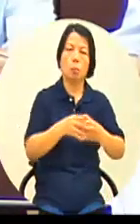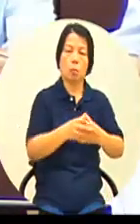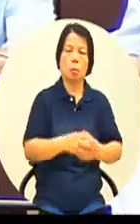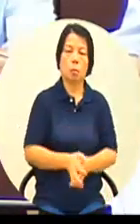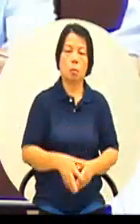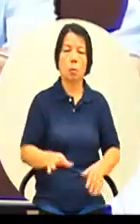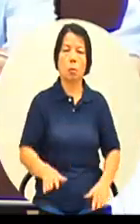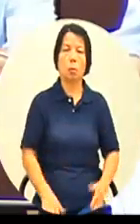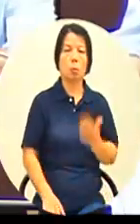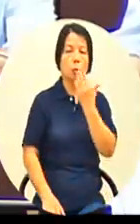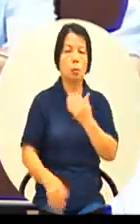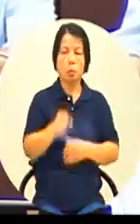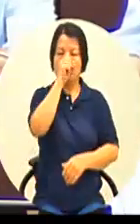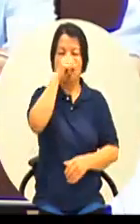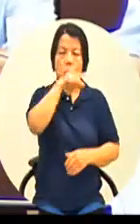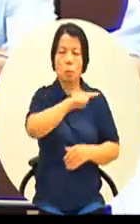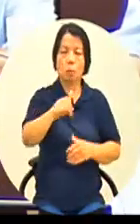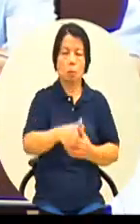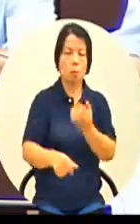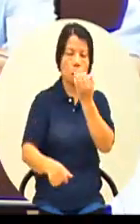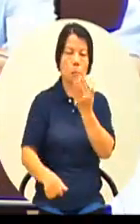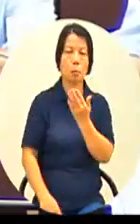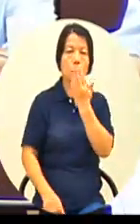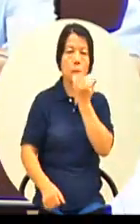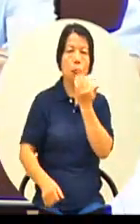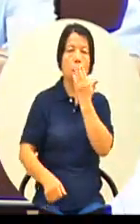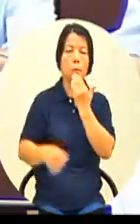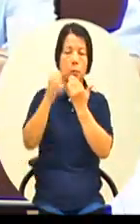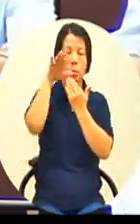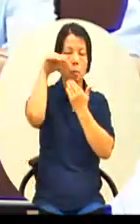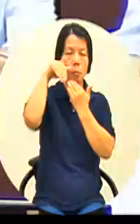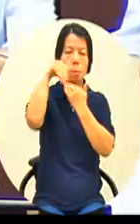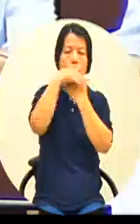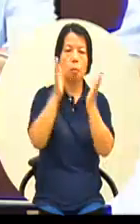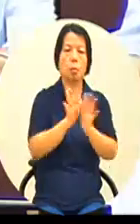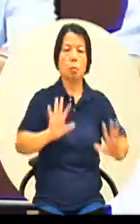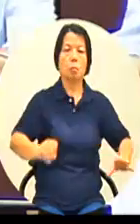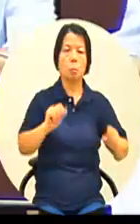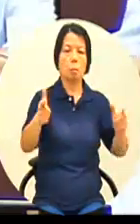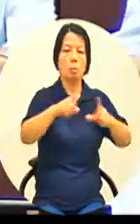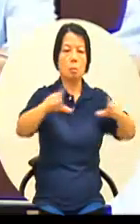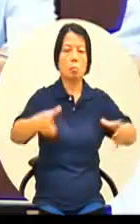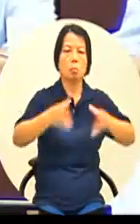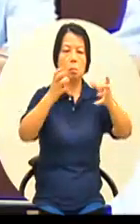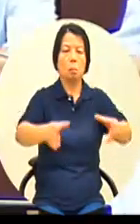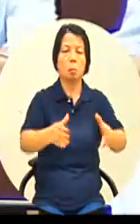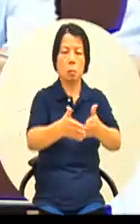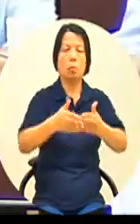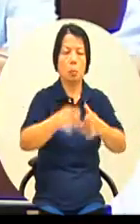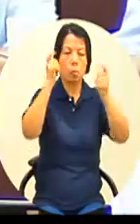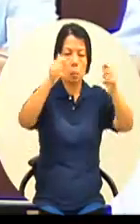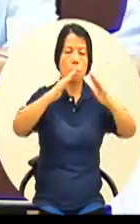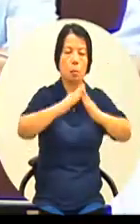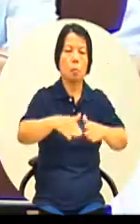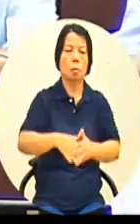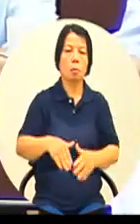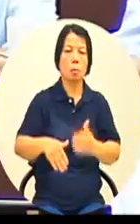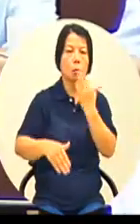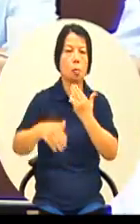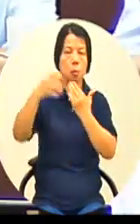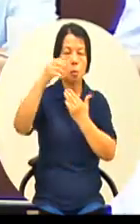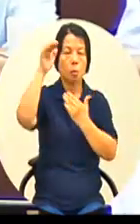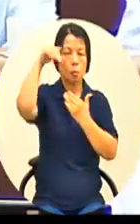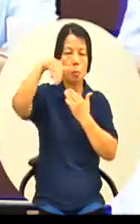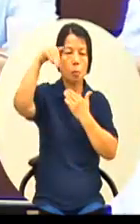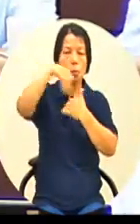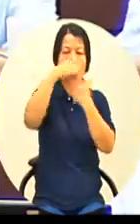物来对这个博尔做一个行销，而不是把一个大的公仔摆在那里，而是透过高雄熊，它在我们整个